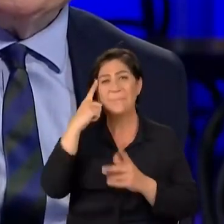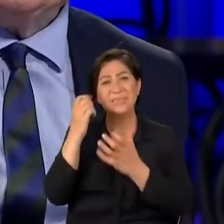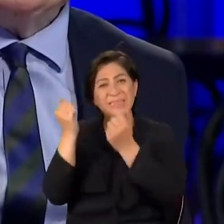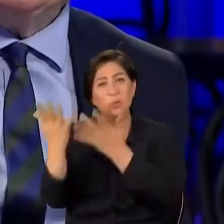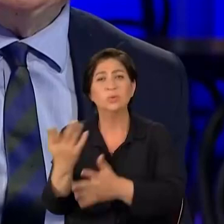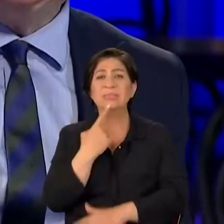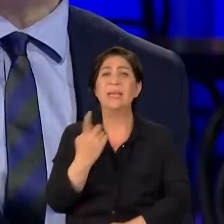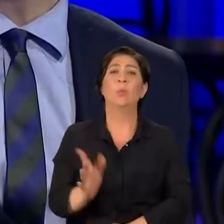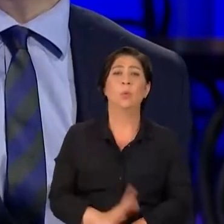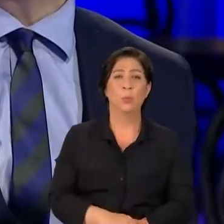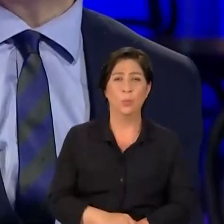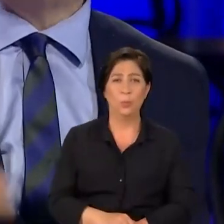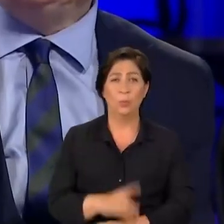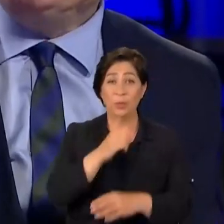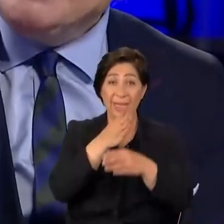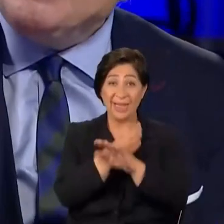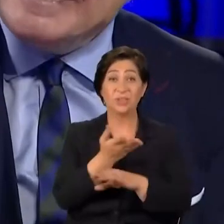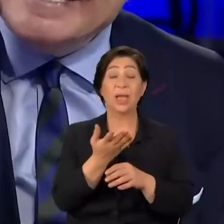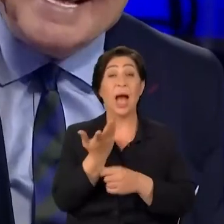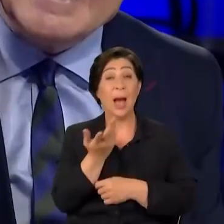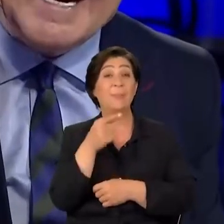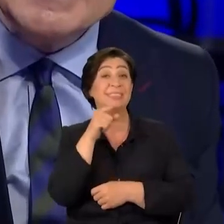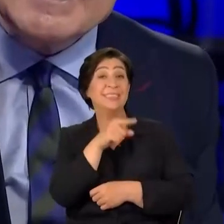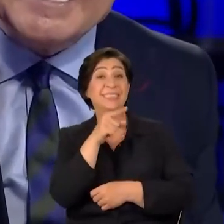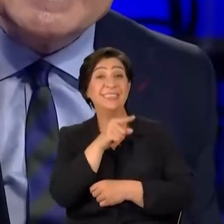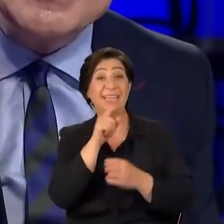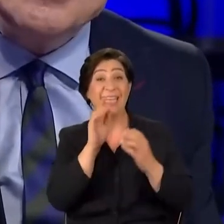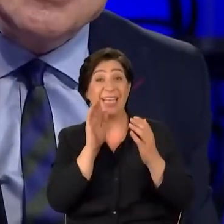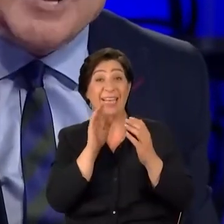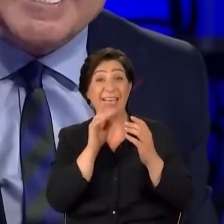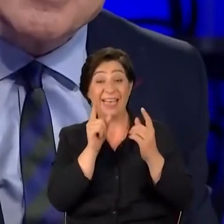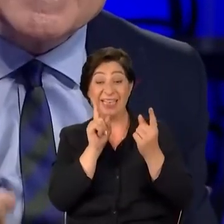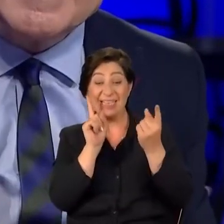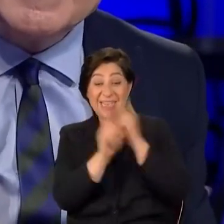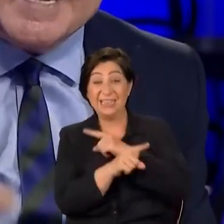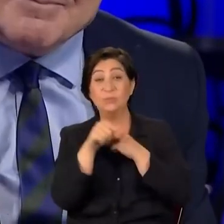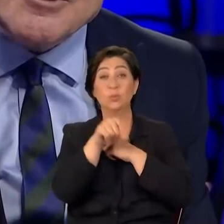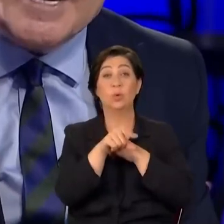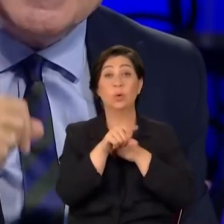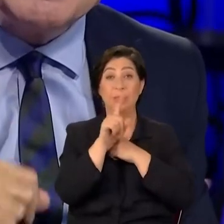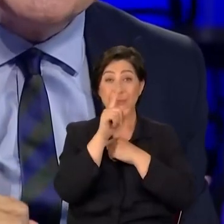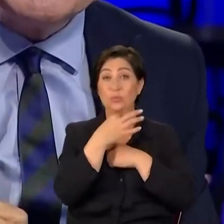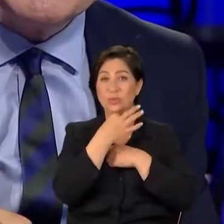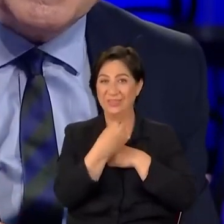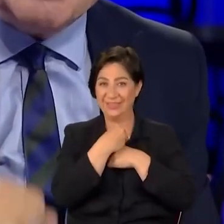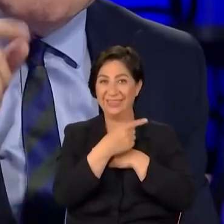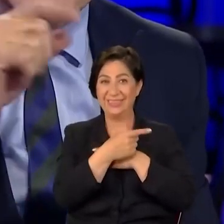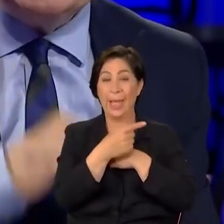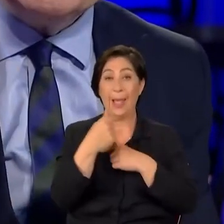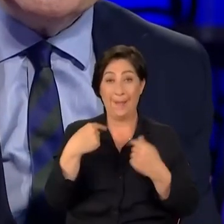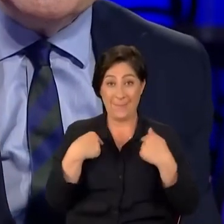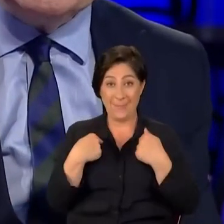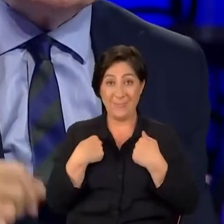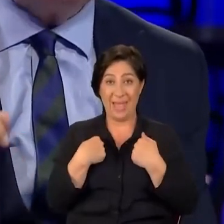başsağlığı dileyemiyorum. Ama bakın, bu da gerçek. Siz benim sizden karşı ters düştük tek yer burası. Müsaade eder misiniz?